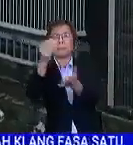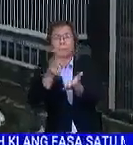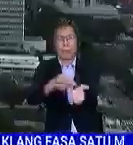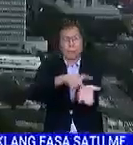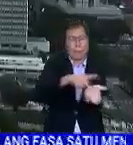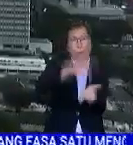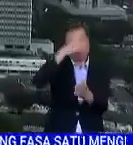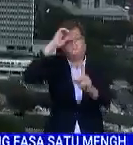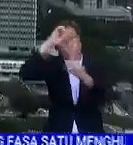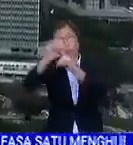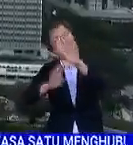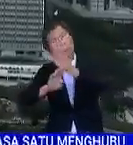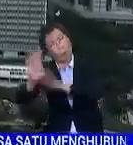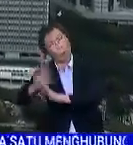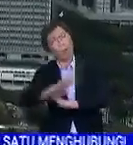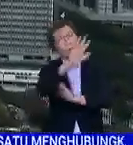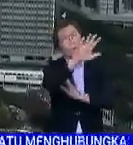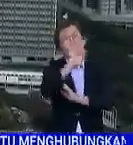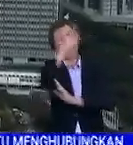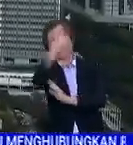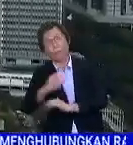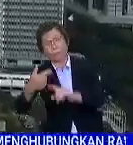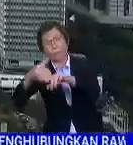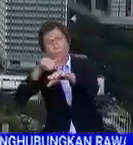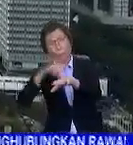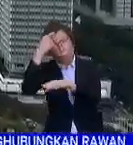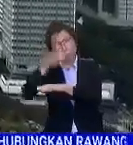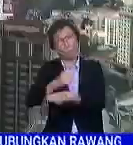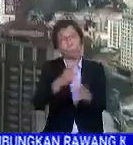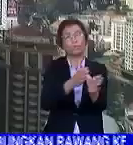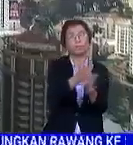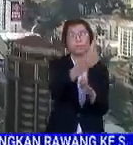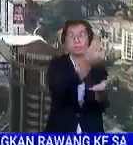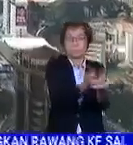RM248.5 bilion untuk tujuan pembangunan, 58%